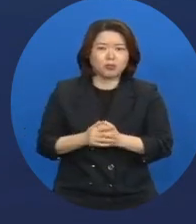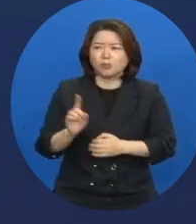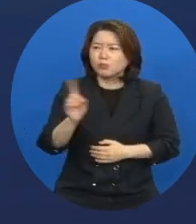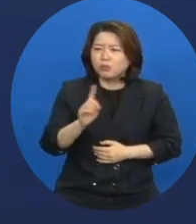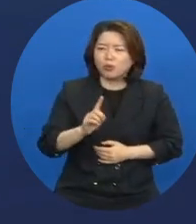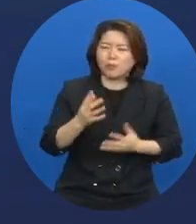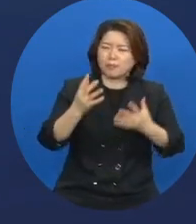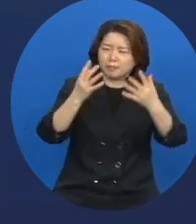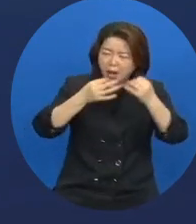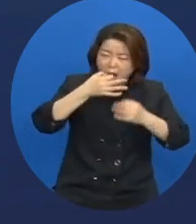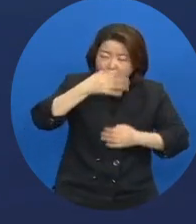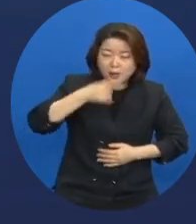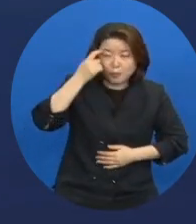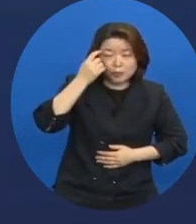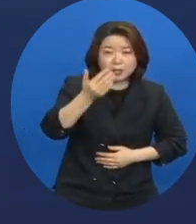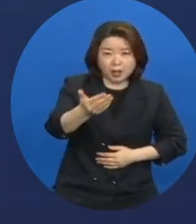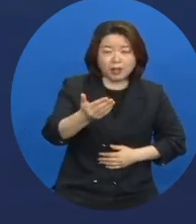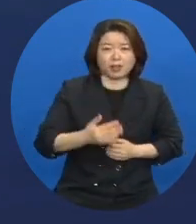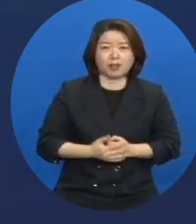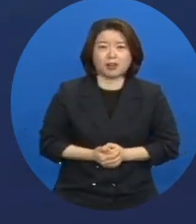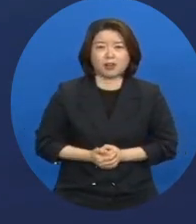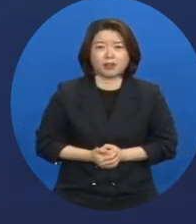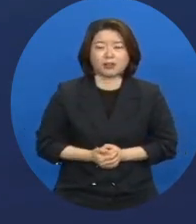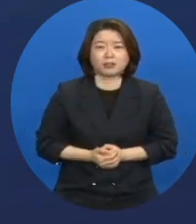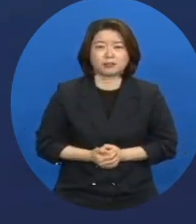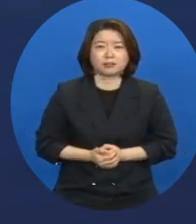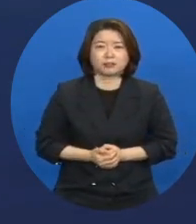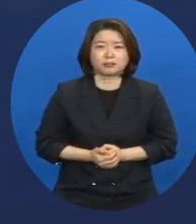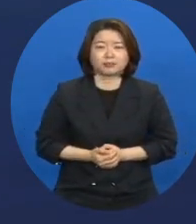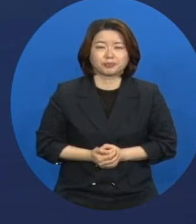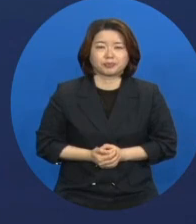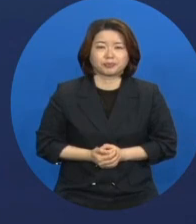뭐 그렇게 어려운 일입니까?